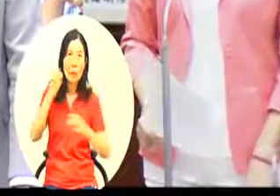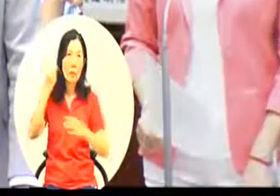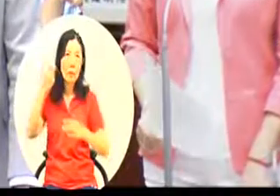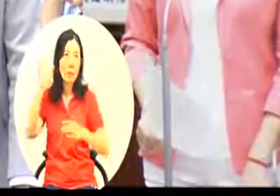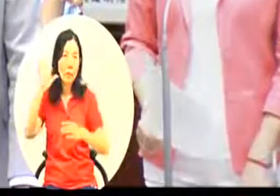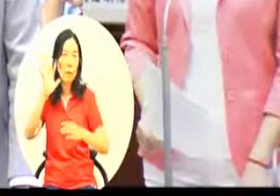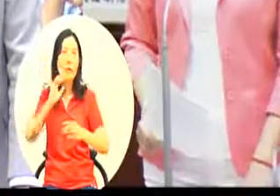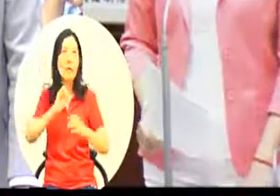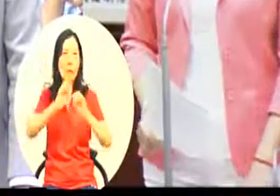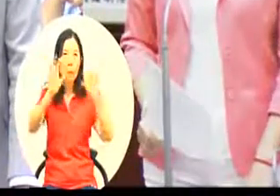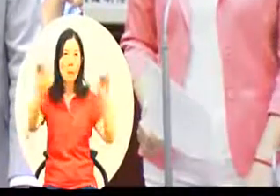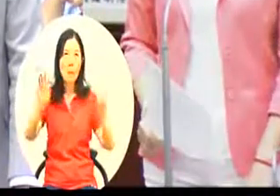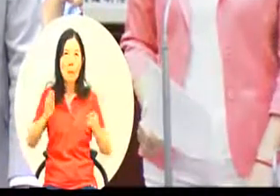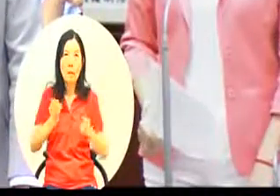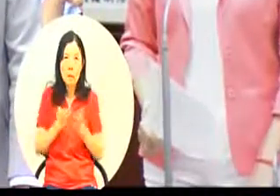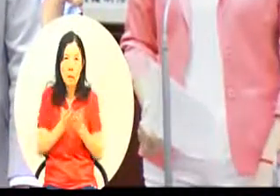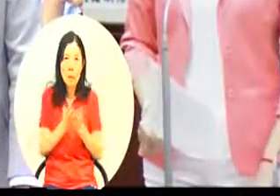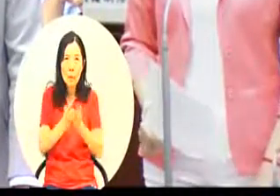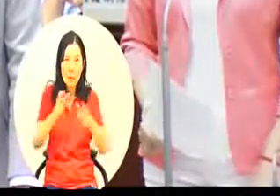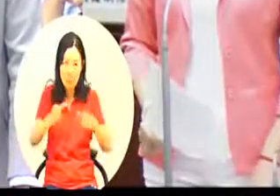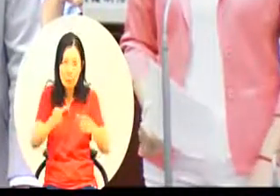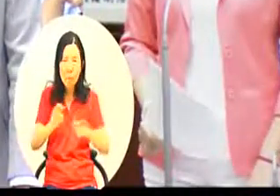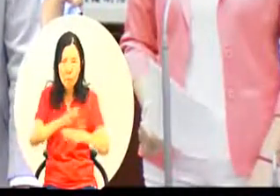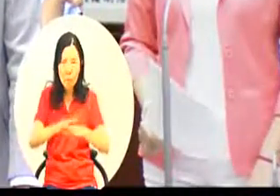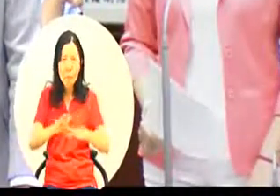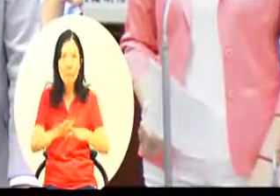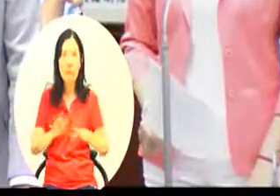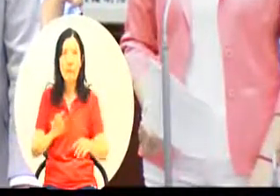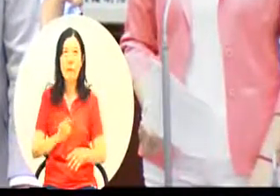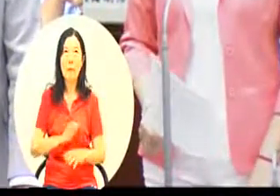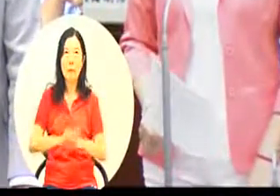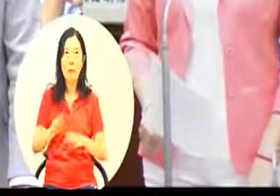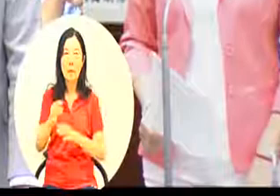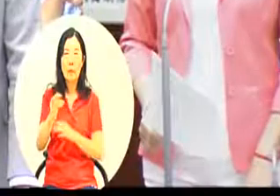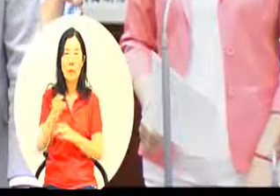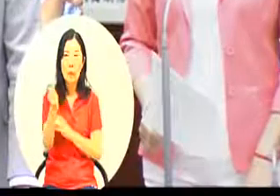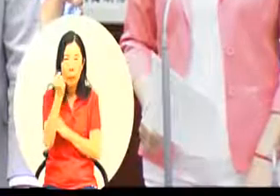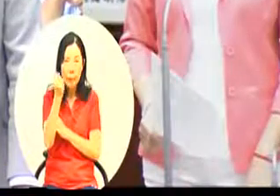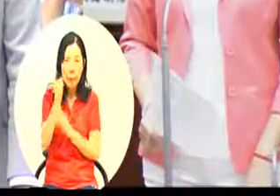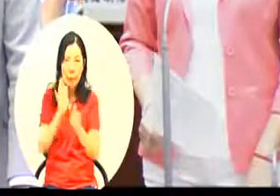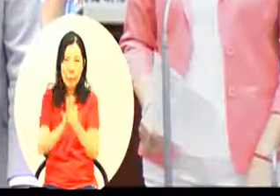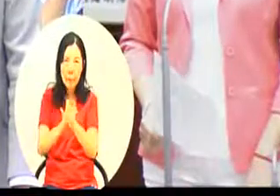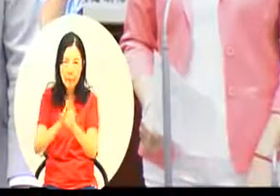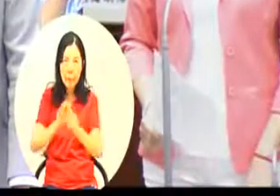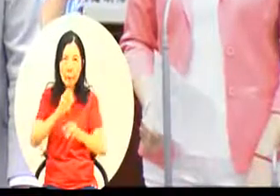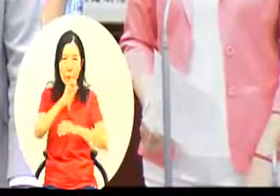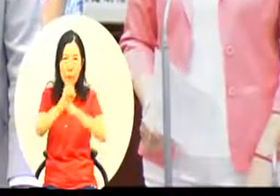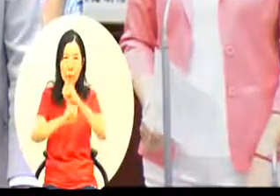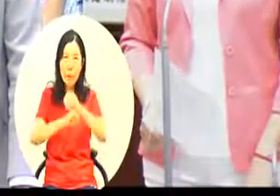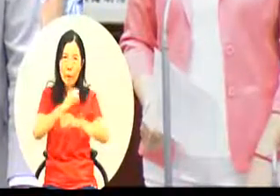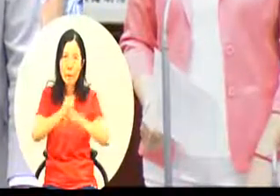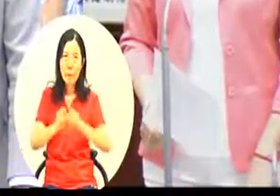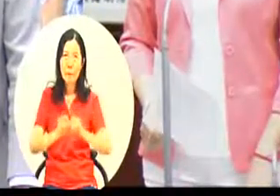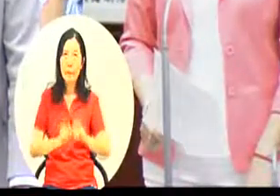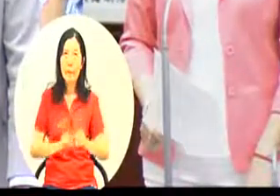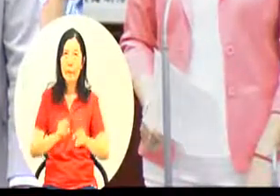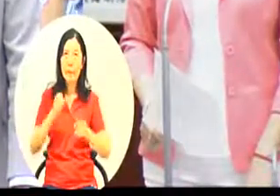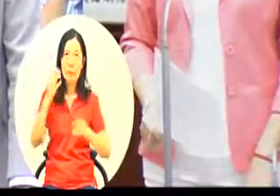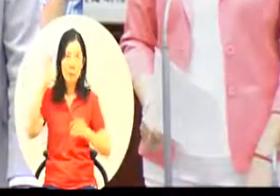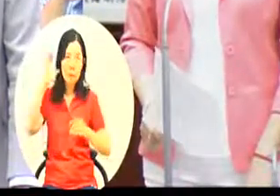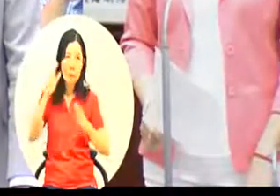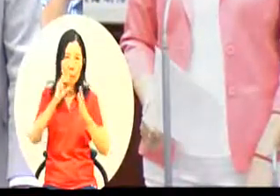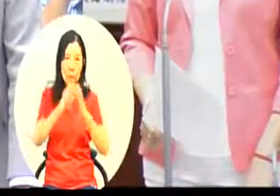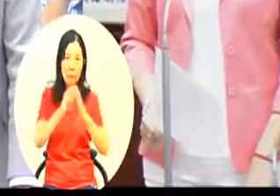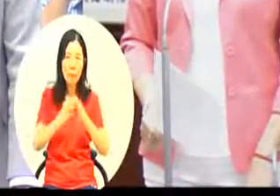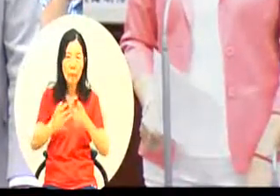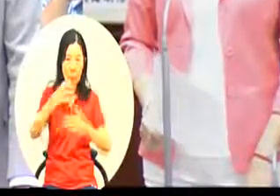船只进港的安全。所以我想说，我们也是有积极的在协助这项活动的进行，在我们新闻局业管的范围